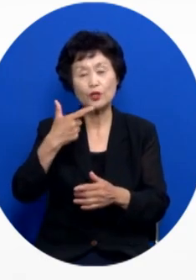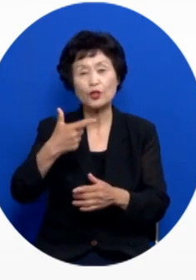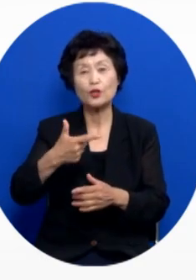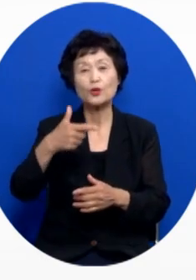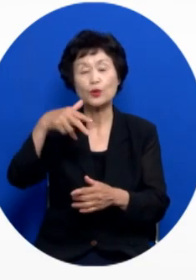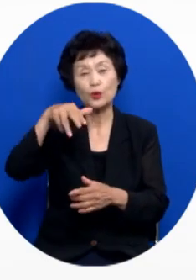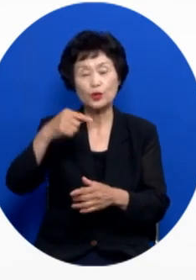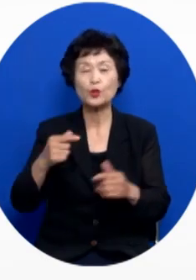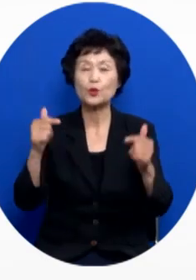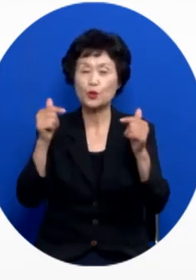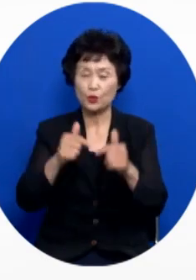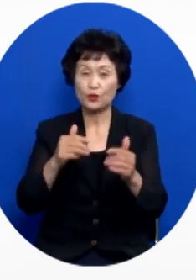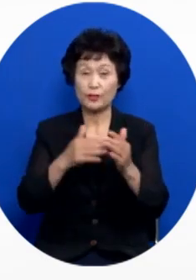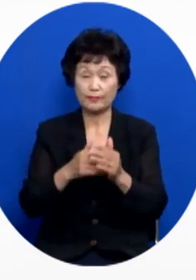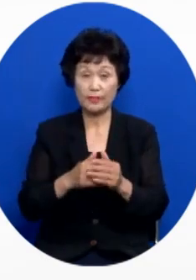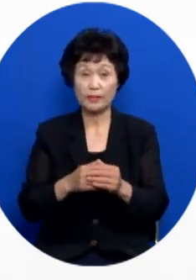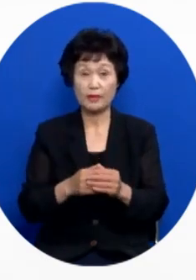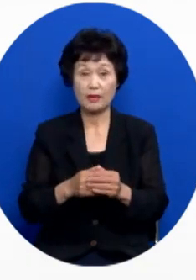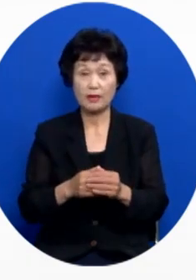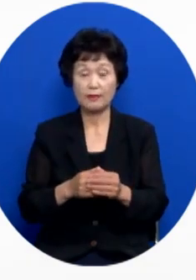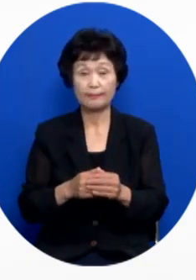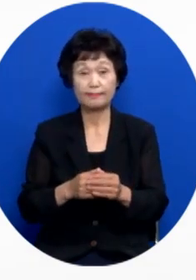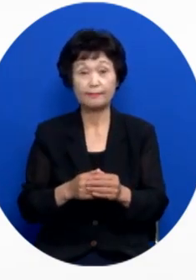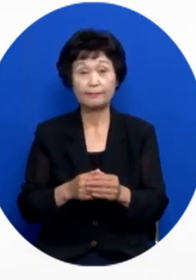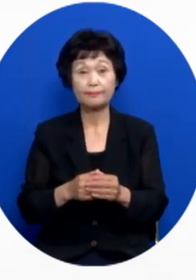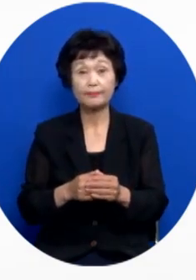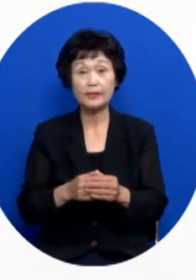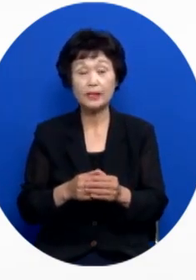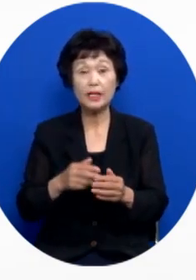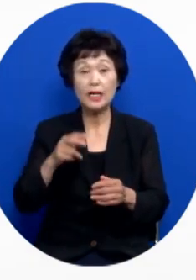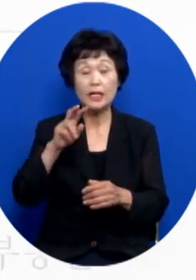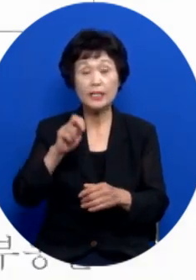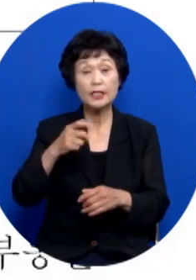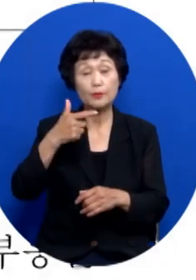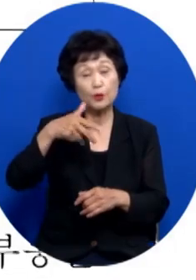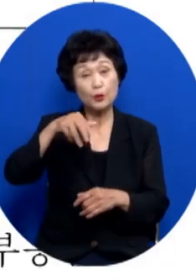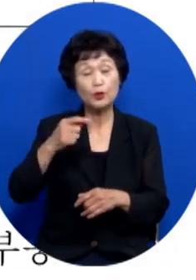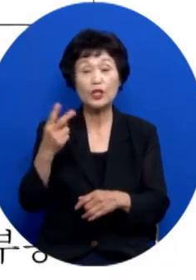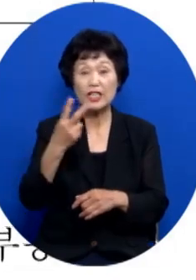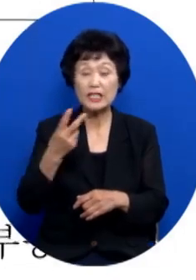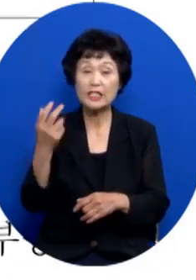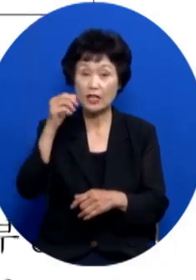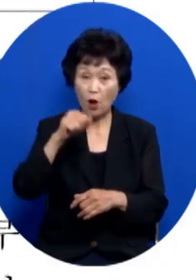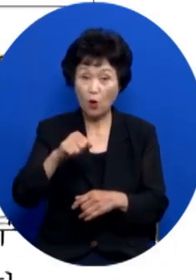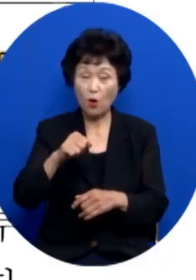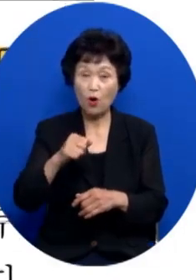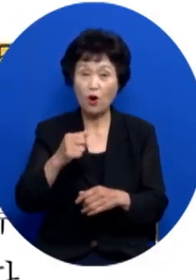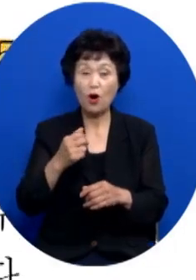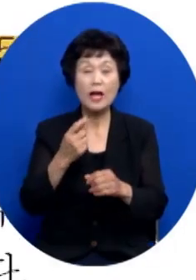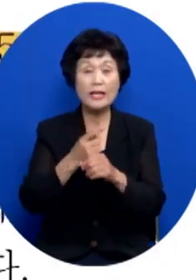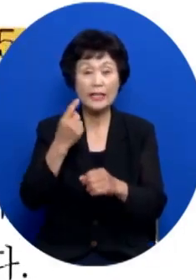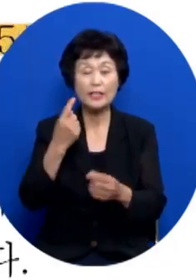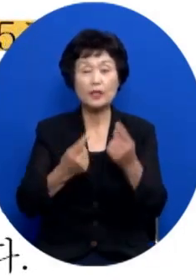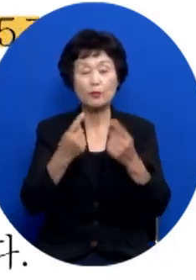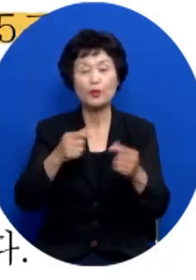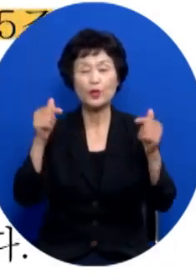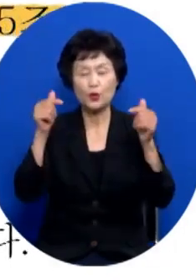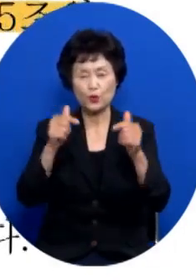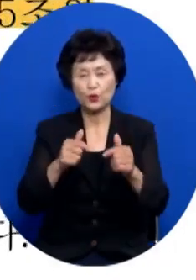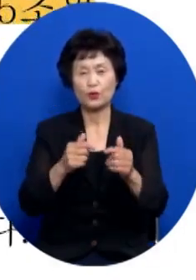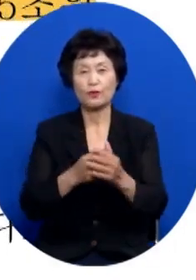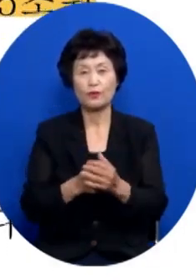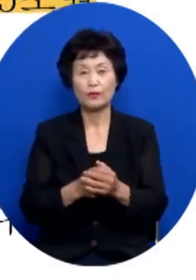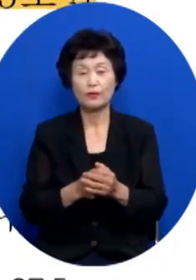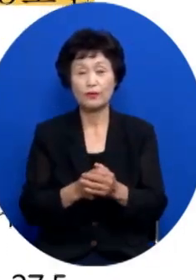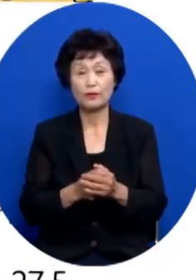기획재정부에 따르면 지난달 국세 수입은 약 26조 2천억 원으로 지난해보다 2조 5천억 넘게 감소한 것으로